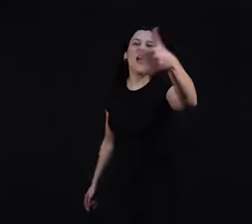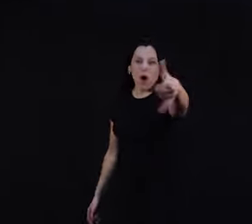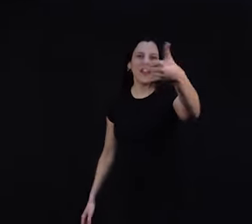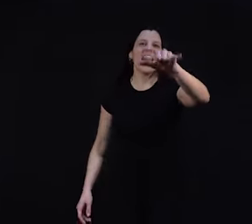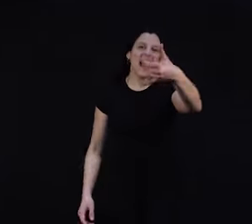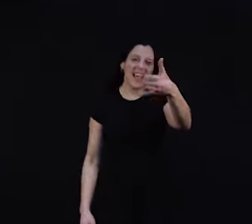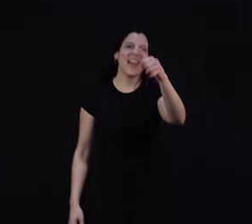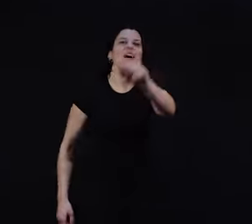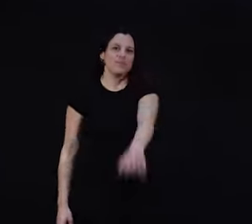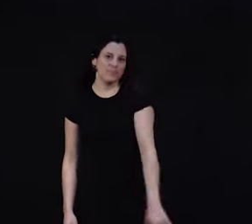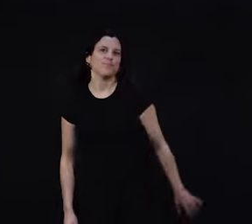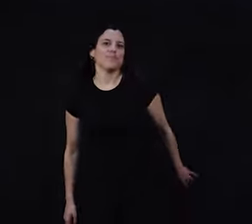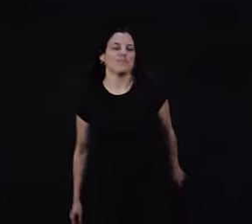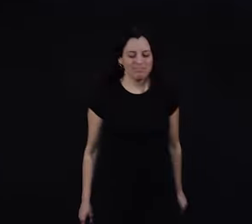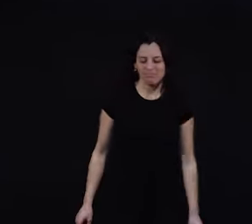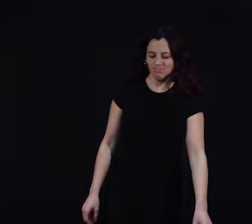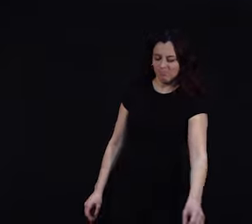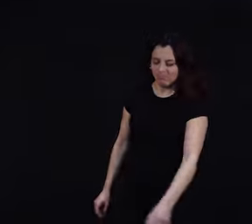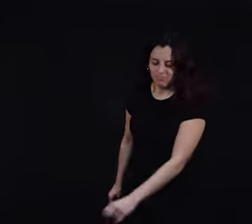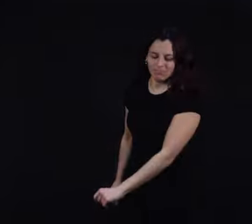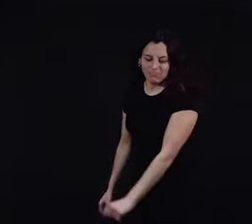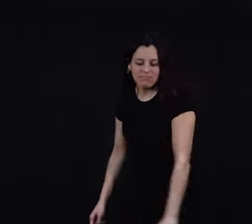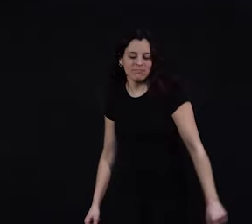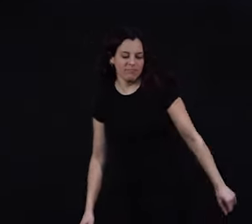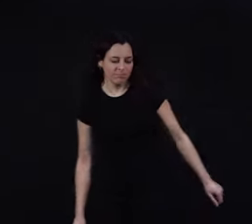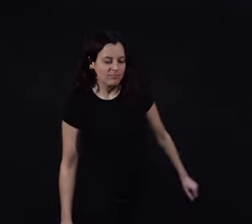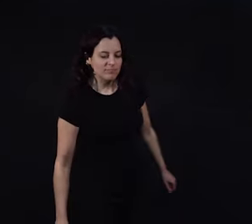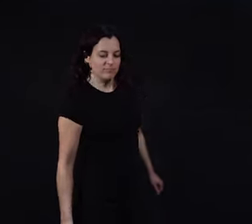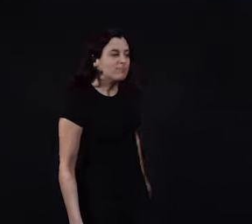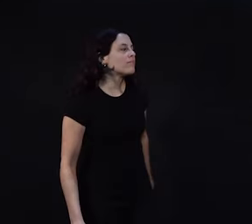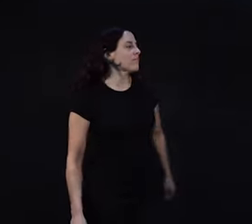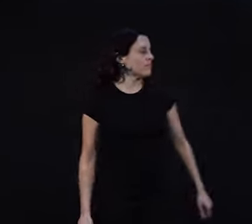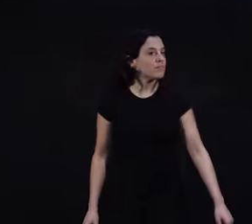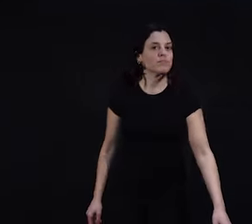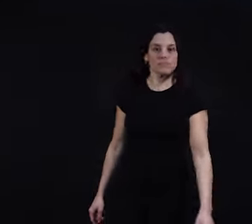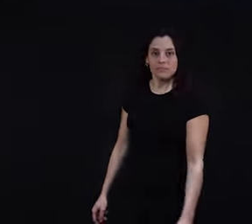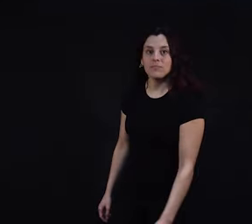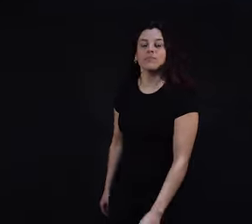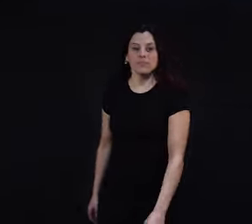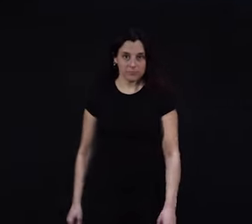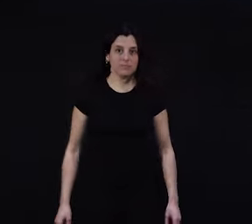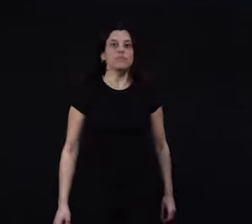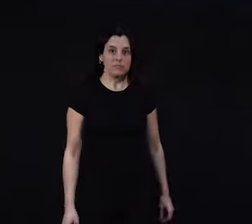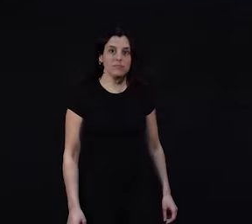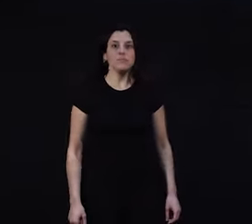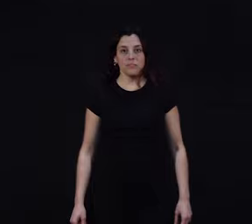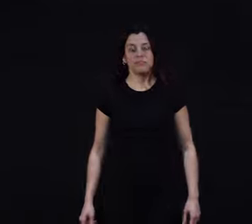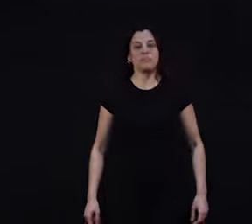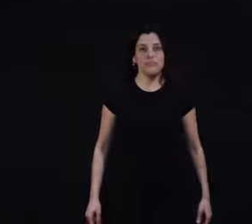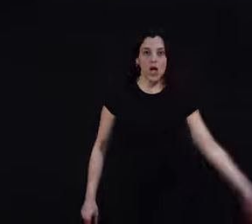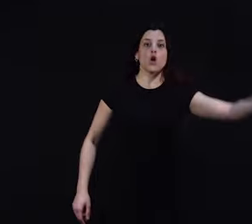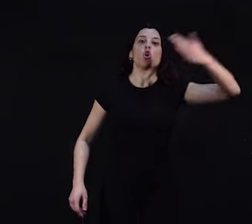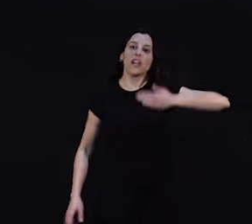jo cremo adrenalina. Tot molt caducat, així no funciona. T'ho puc explicar en molt poqueta estona. Ara ja m'entens, no